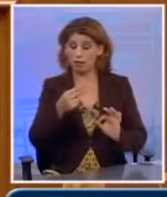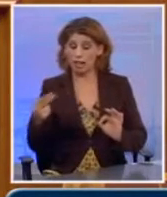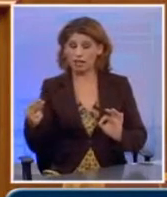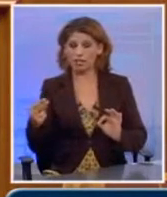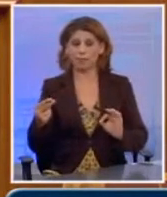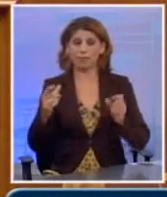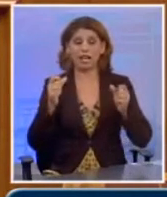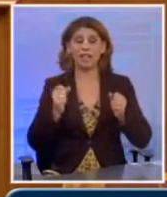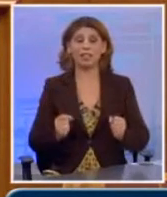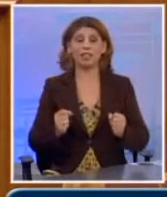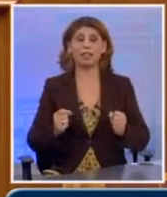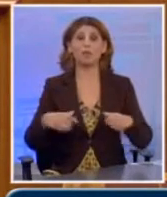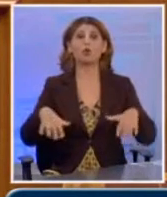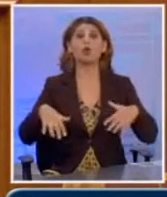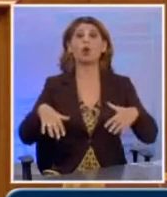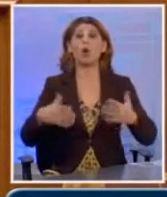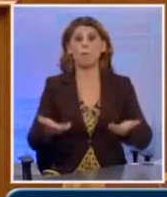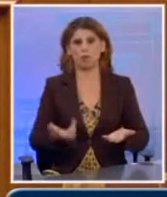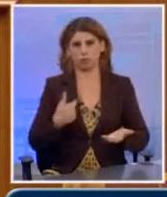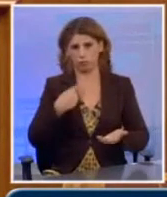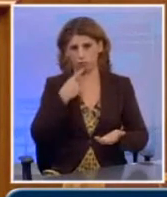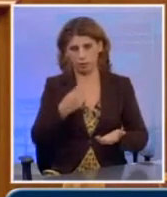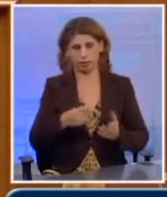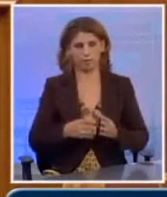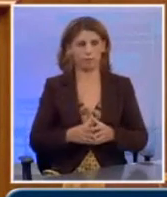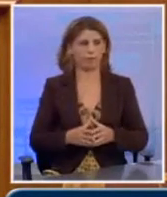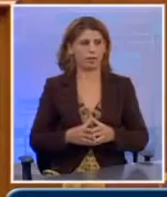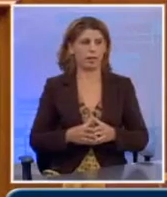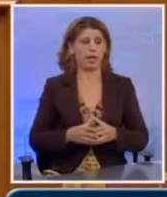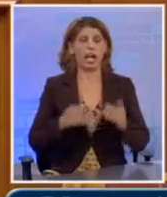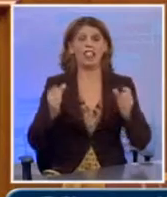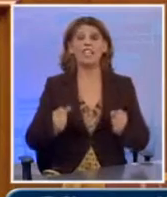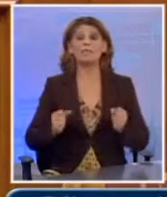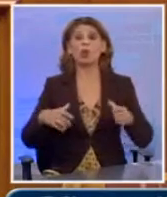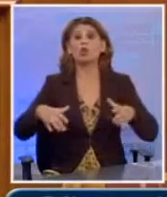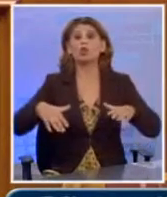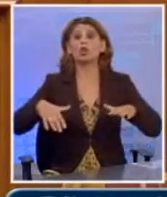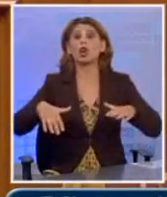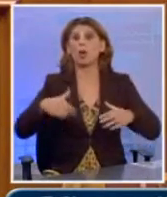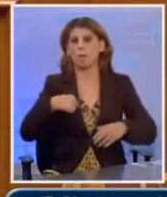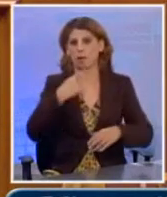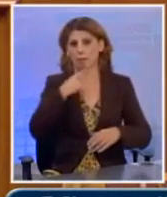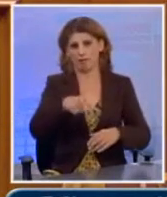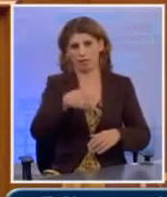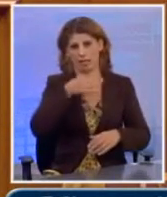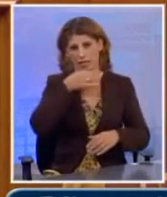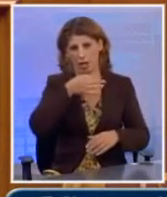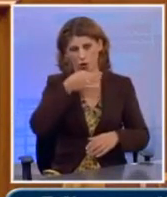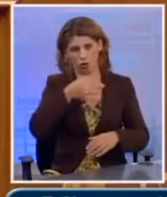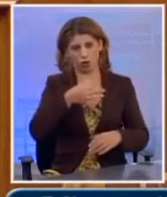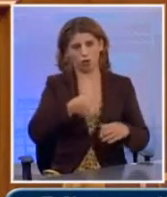για θεσμικό τρόμο, νομίζω. Θεσμικό τρόμο το αποκάλεσε.